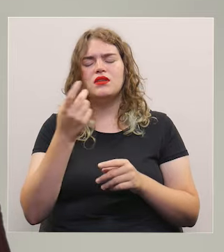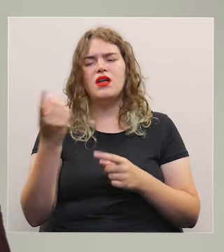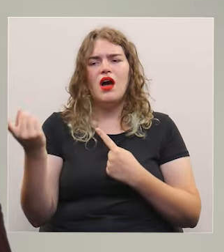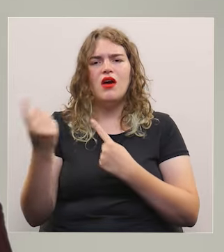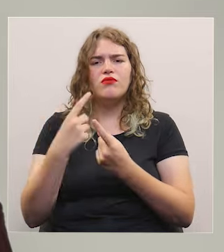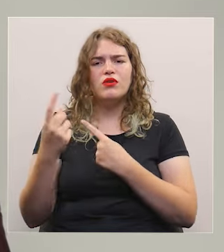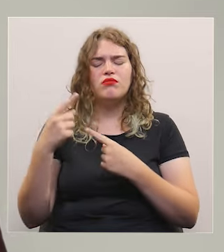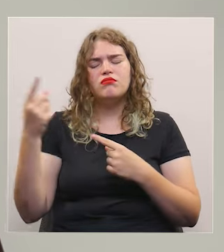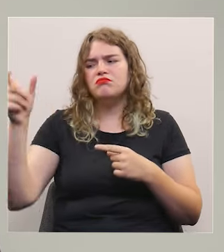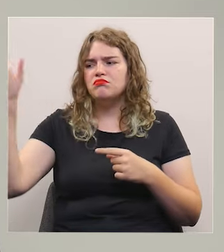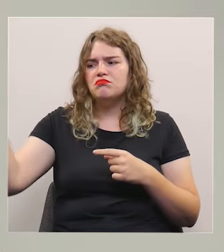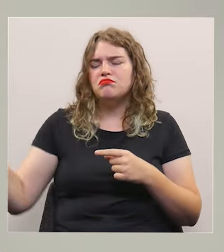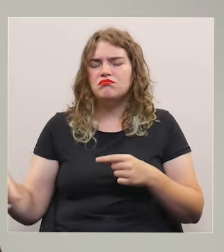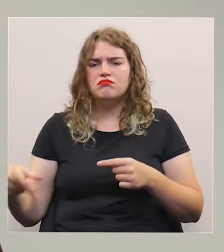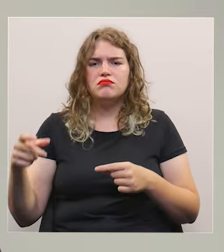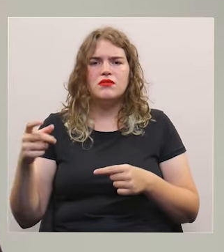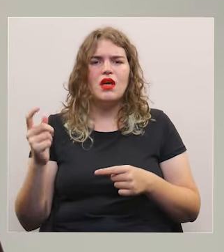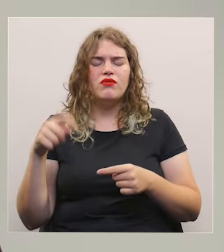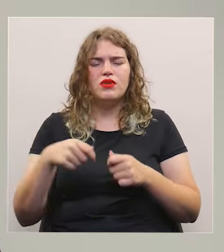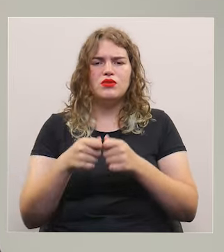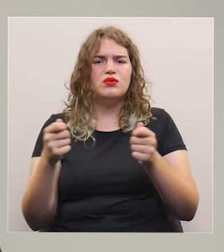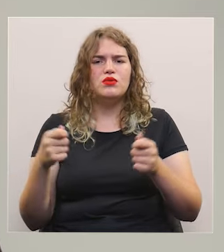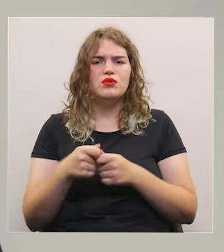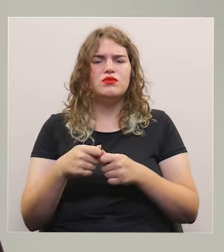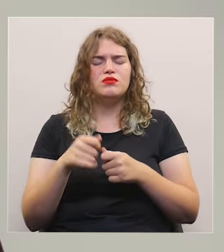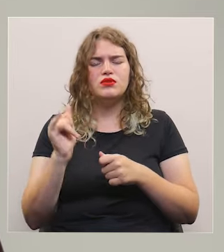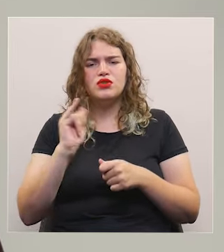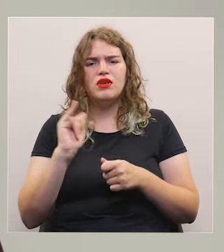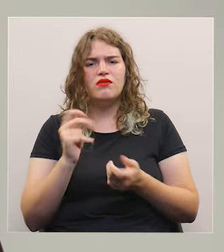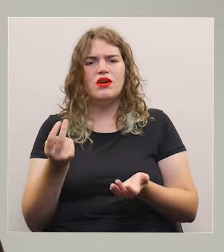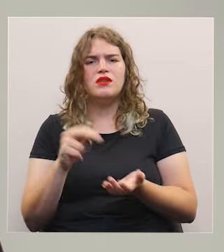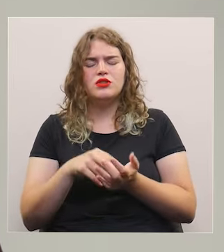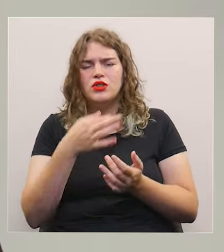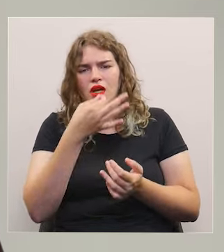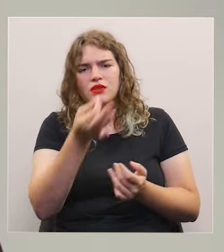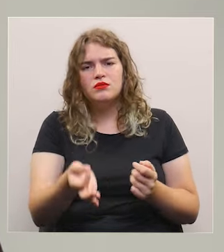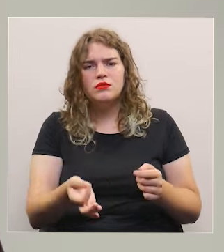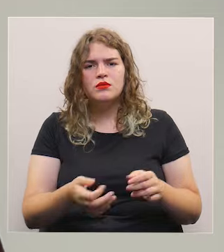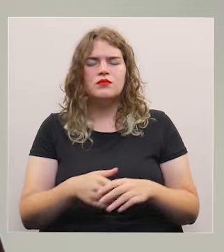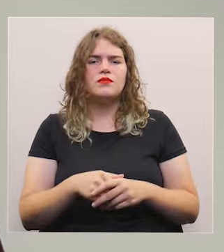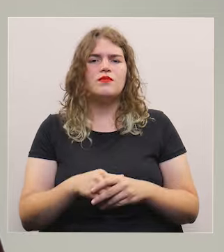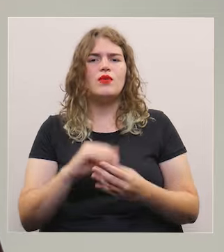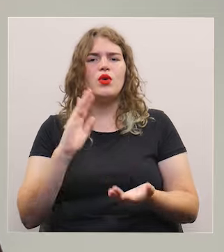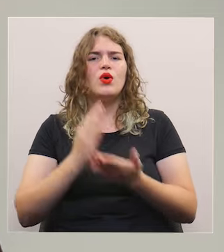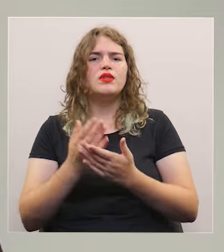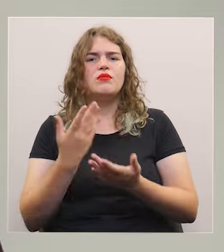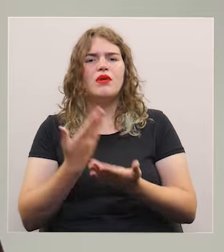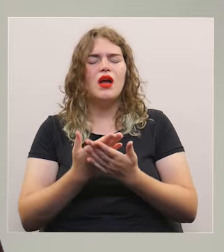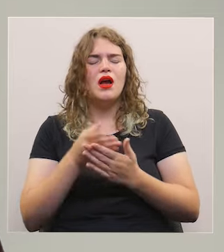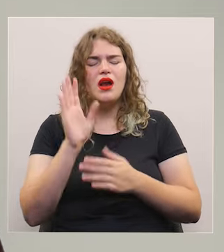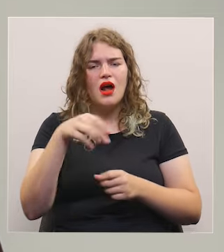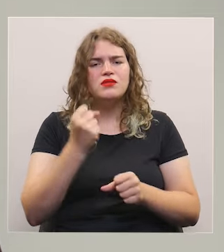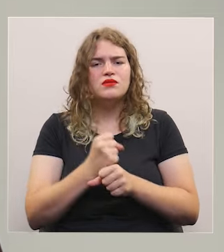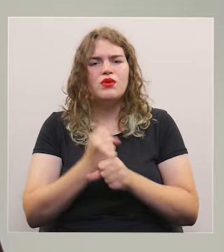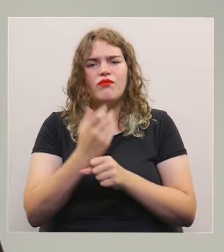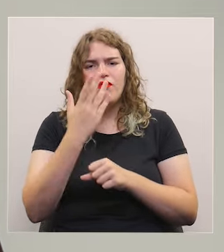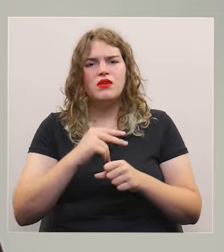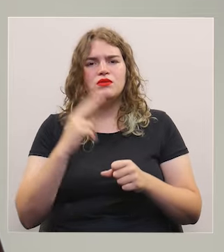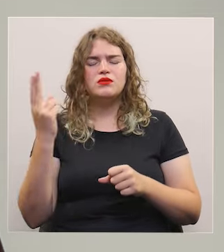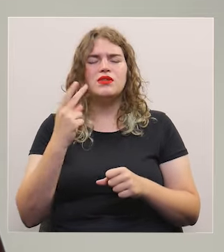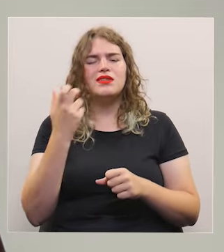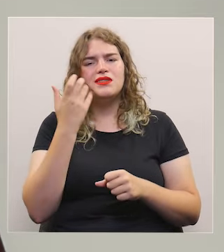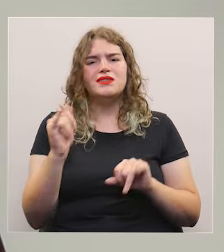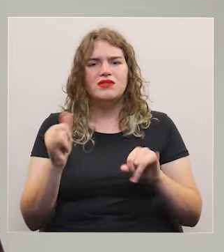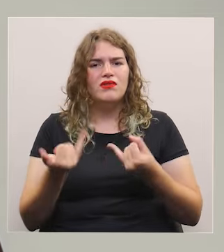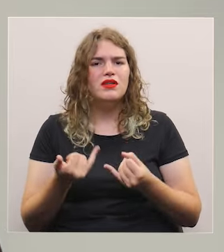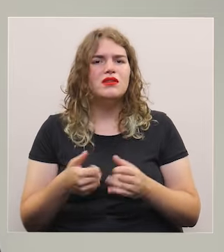vasul de lucru la Florin, chiar în acea seară a venit, s-a ridicat tot un vas al Domnului și ne-a spus și hotărârile pe care le-ați luat în fața lui Dumnezeu,